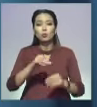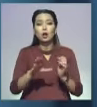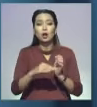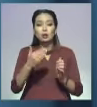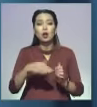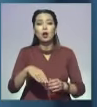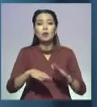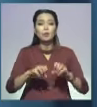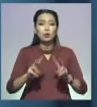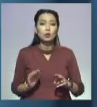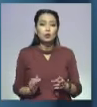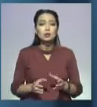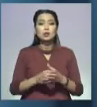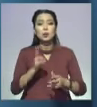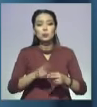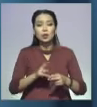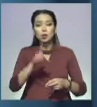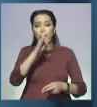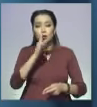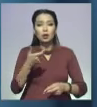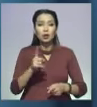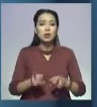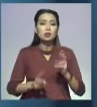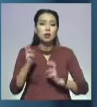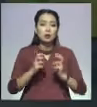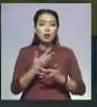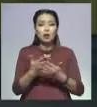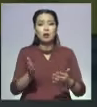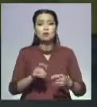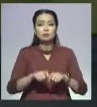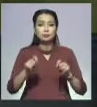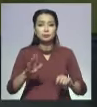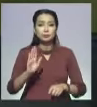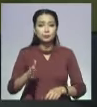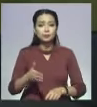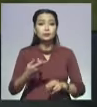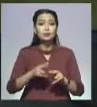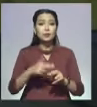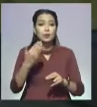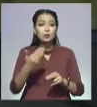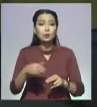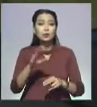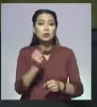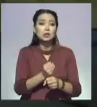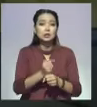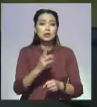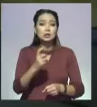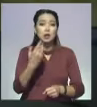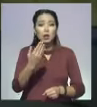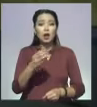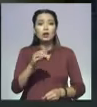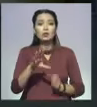Кәсіпорын мұнай-газ, металлургия, энергетика, өнеркәсібіне арналған жабдықтар шығарады. Торлы төсемдер жасау цехын Атырау